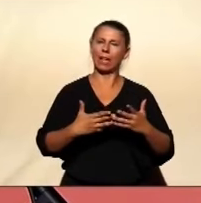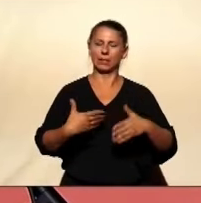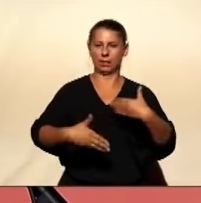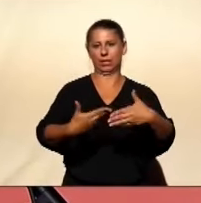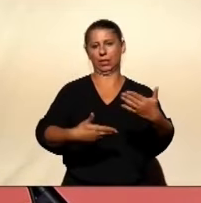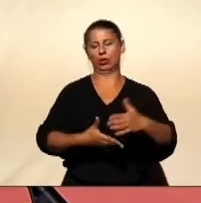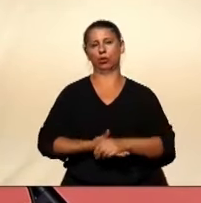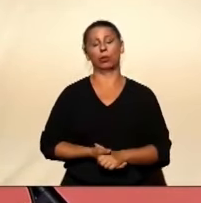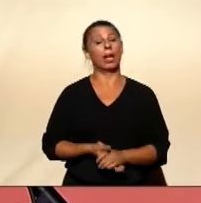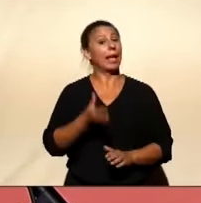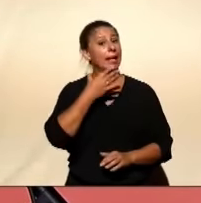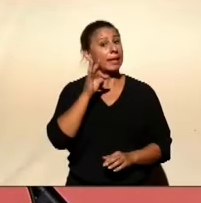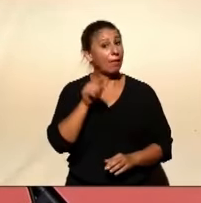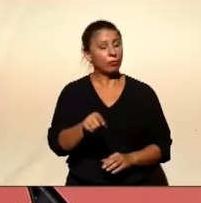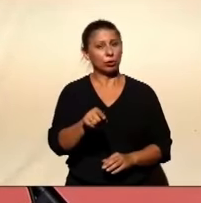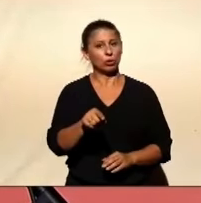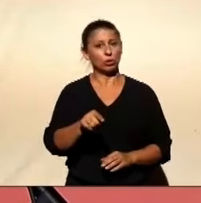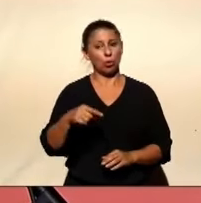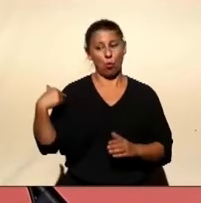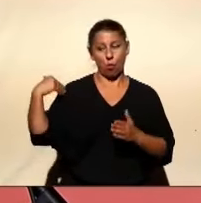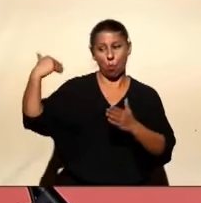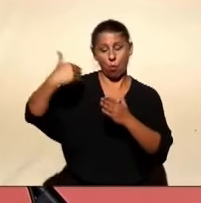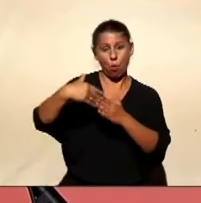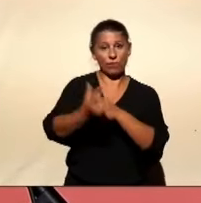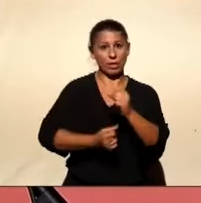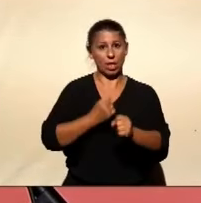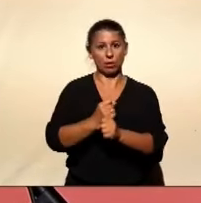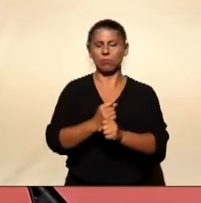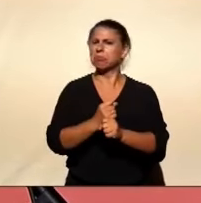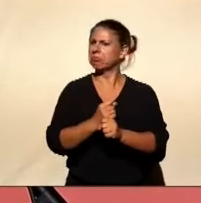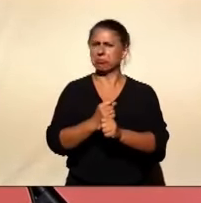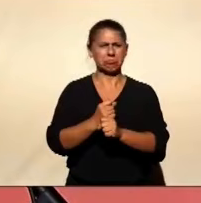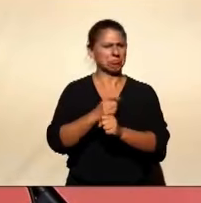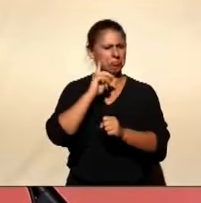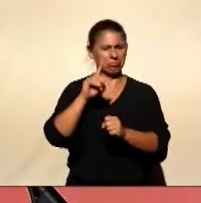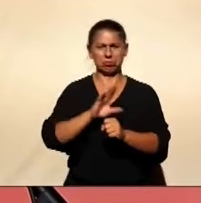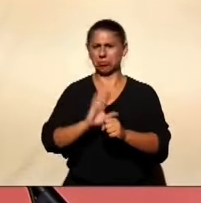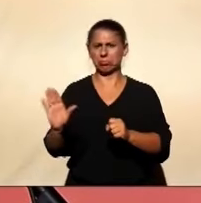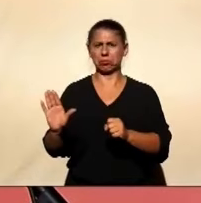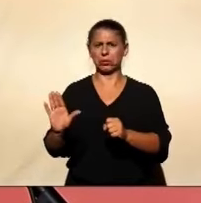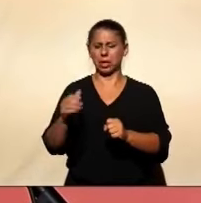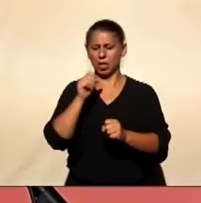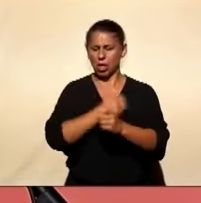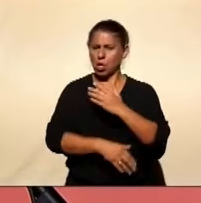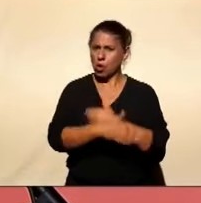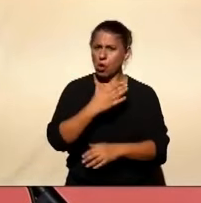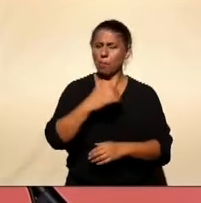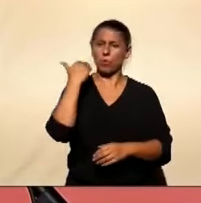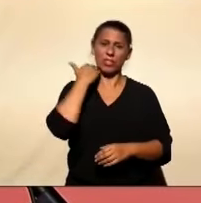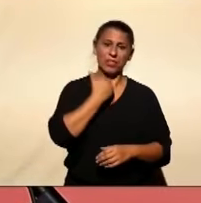εξελίξεων. Γι' αυτό και όλα αυτά τα χρόνια, χωρίς να λογαριάσουμε κόπους και